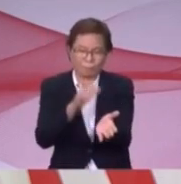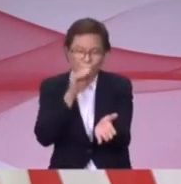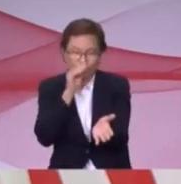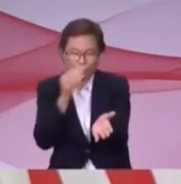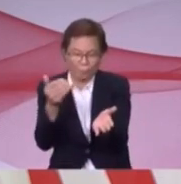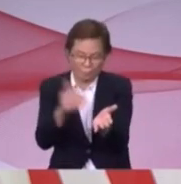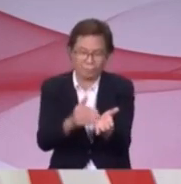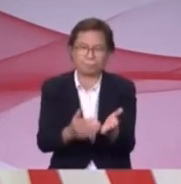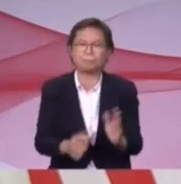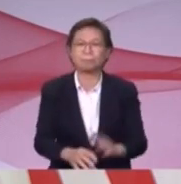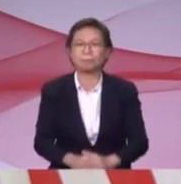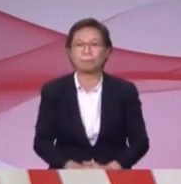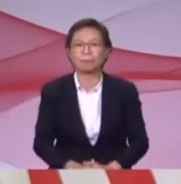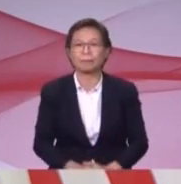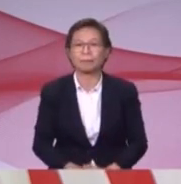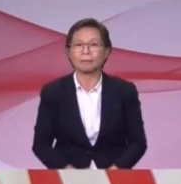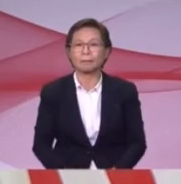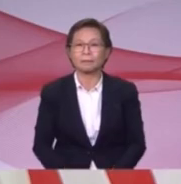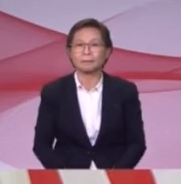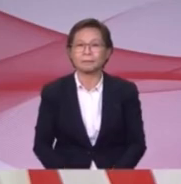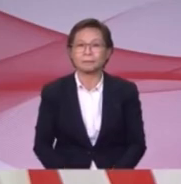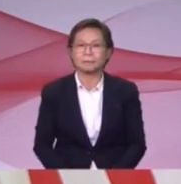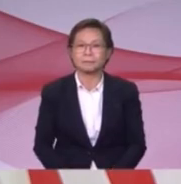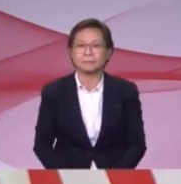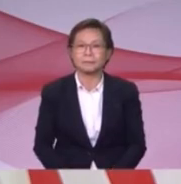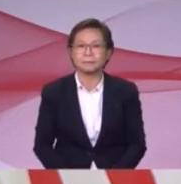lagi, yang